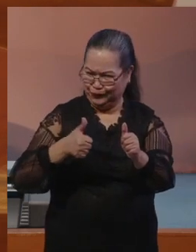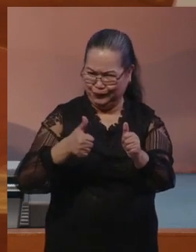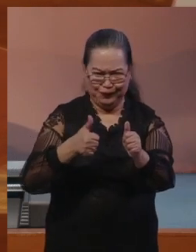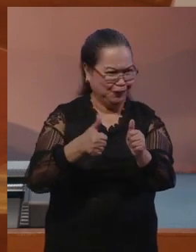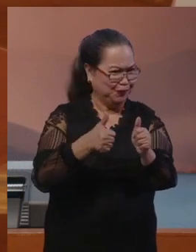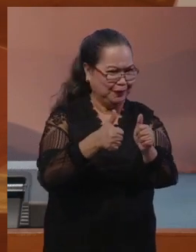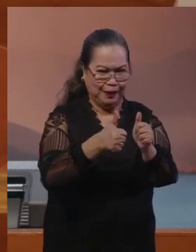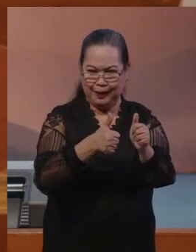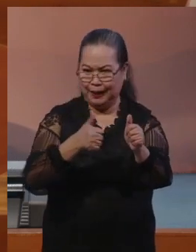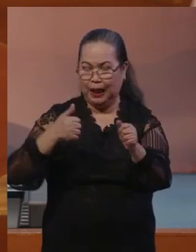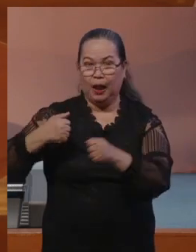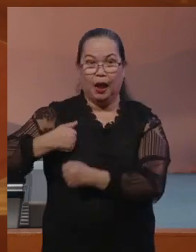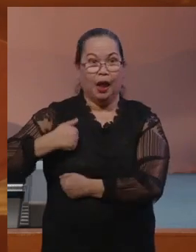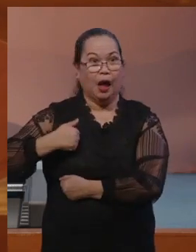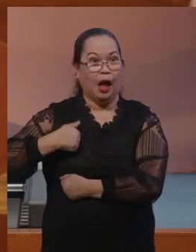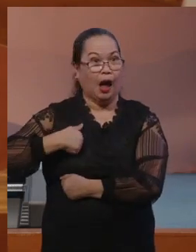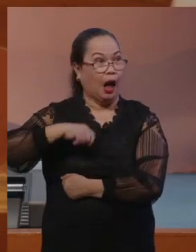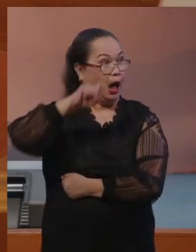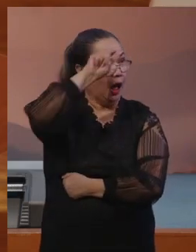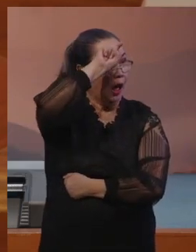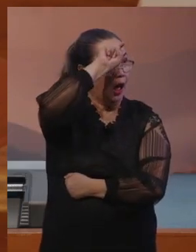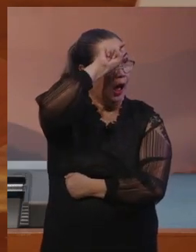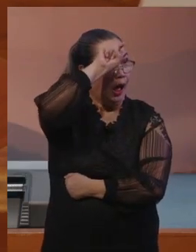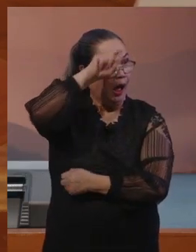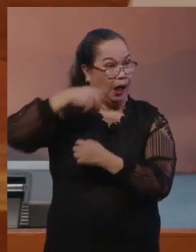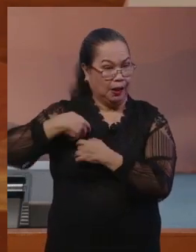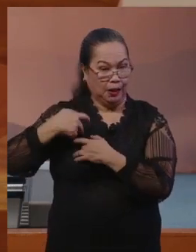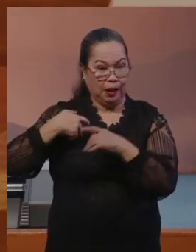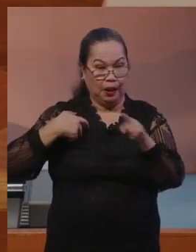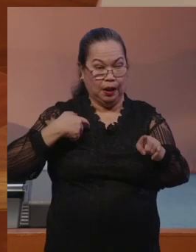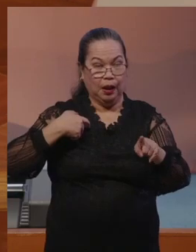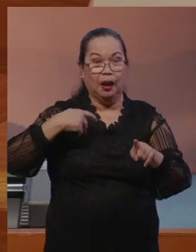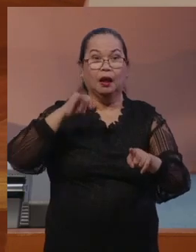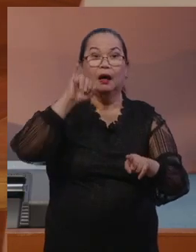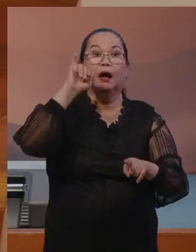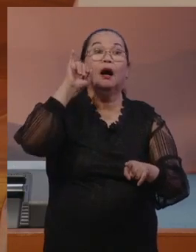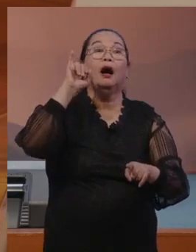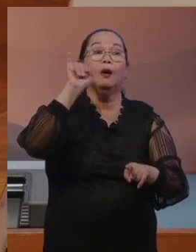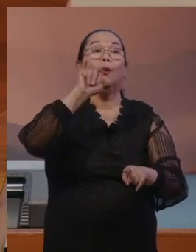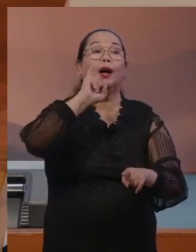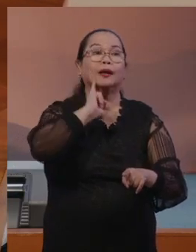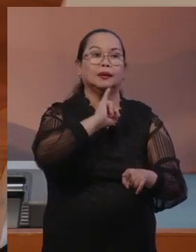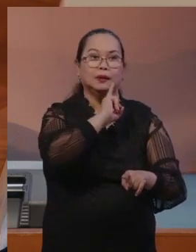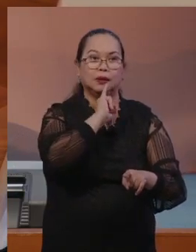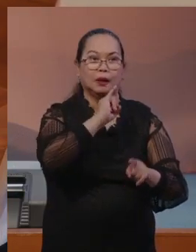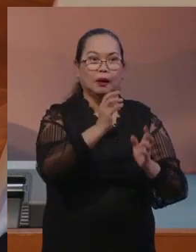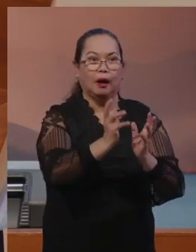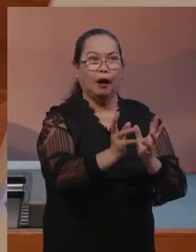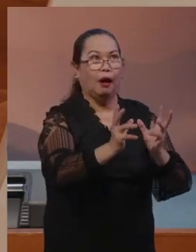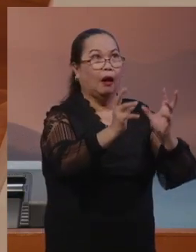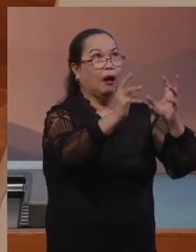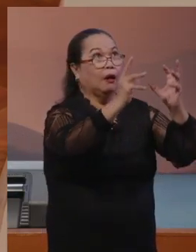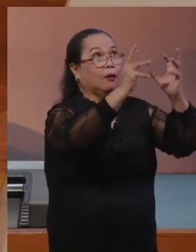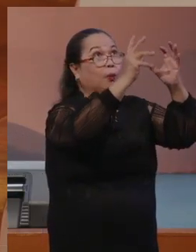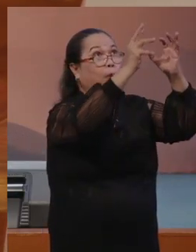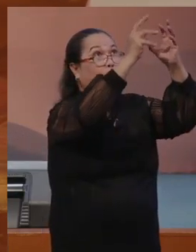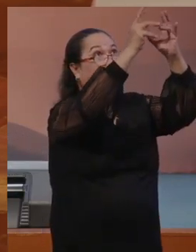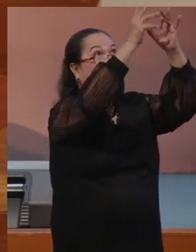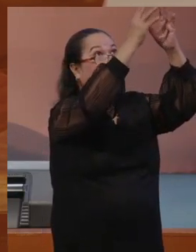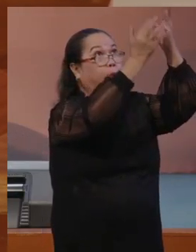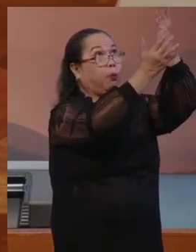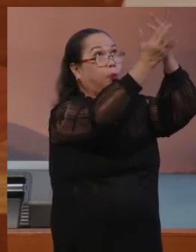Pharaoh, no? Kung sila iaabutan, ang ginawa ng Diyos, naglagay siya ng isang pillar of fire in between